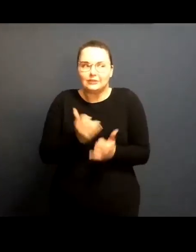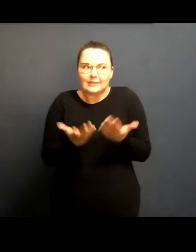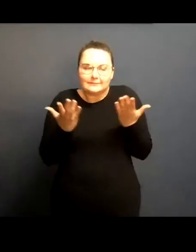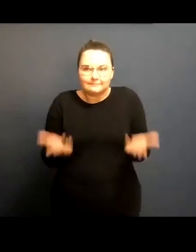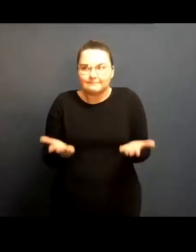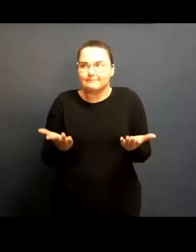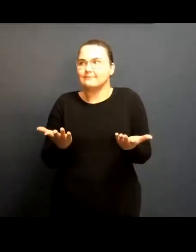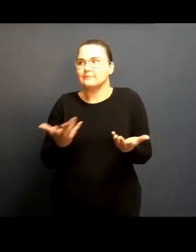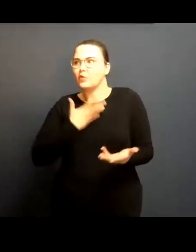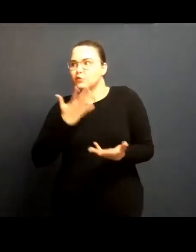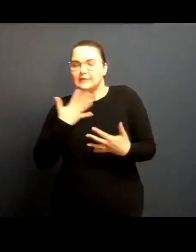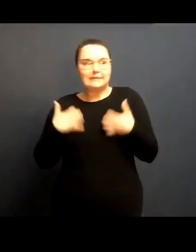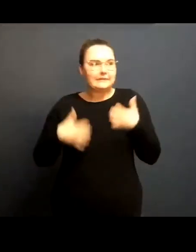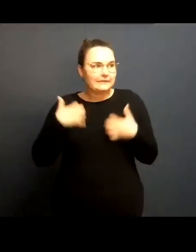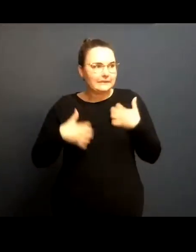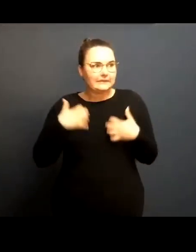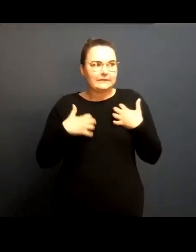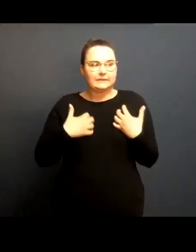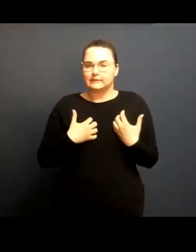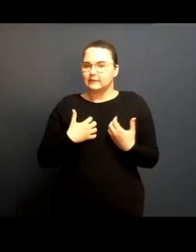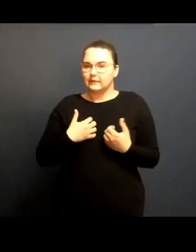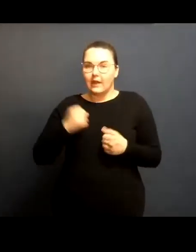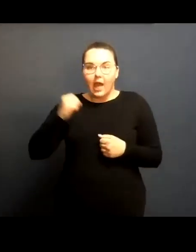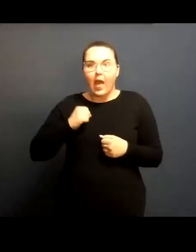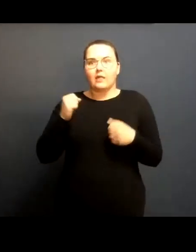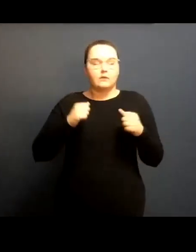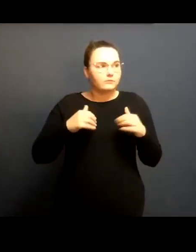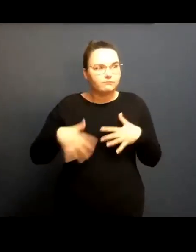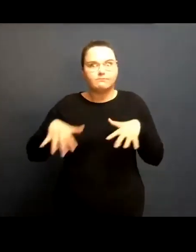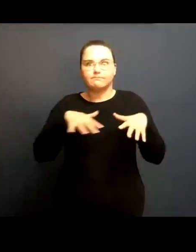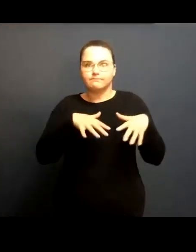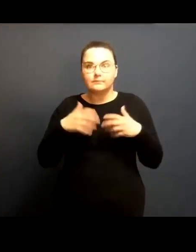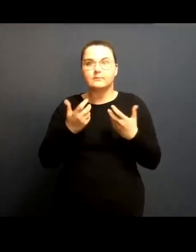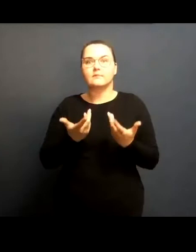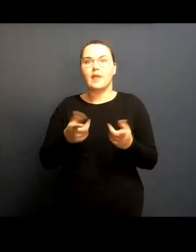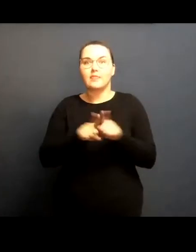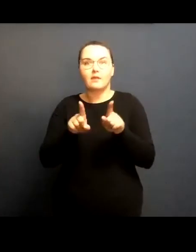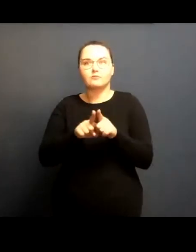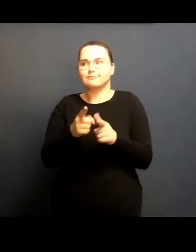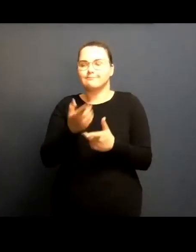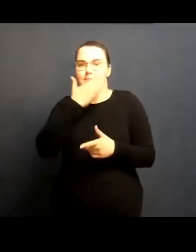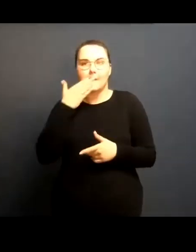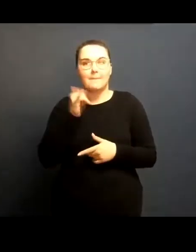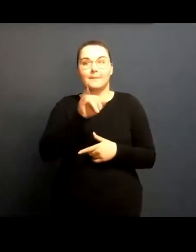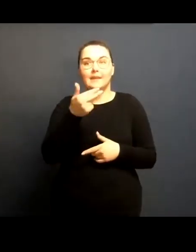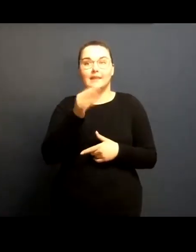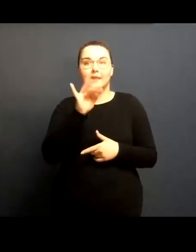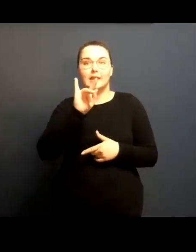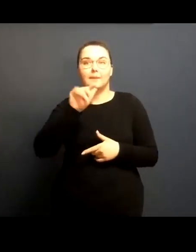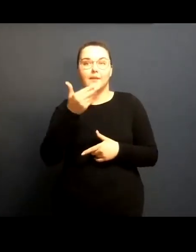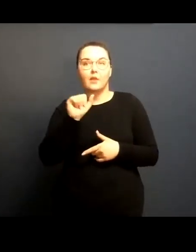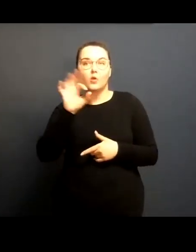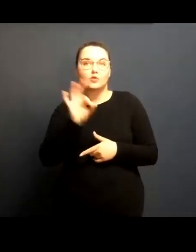nadpobudliwość, na brak intymności, na współżycie, próby współżycia w miejscach publicznych,